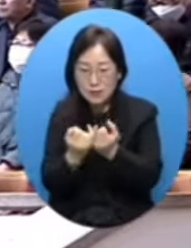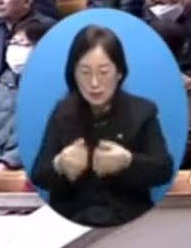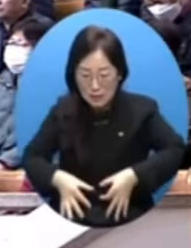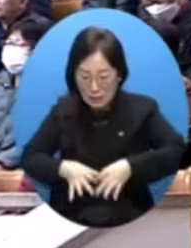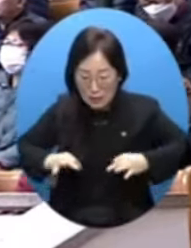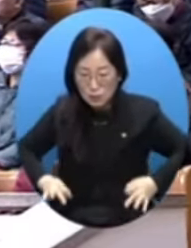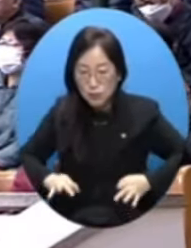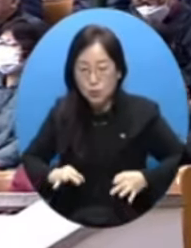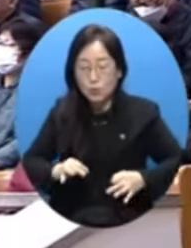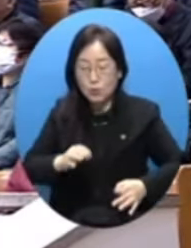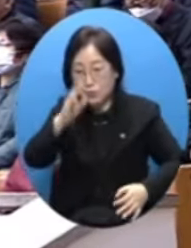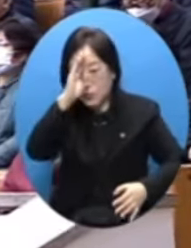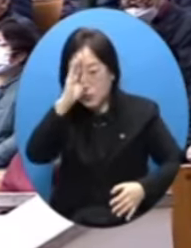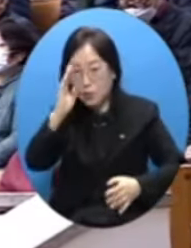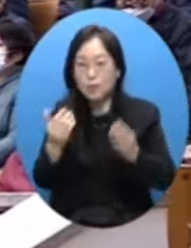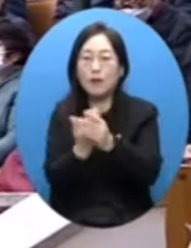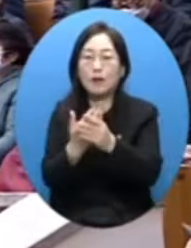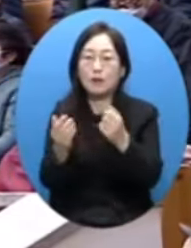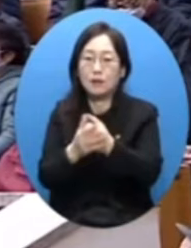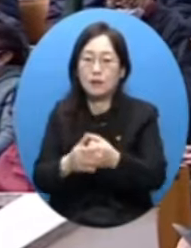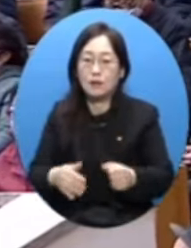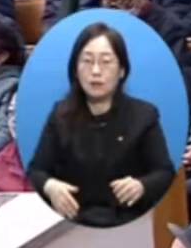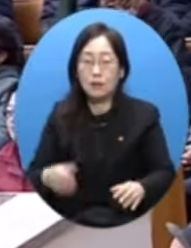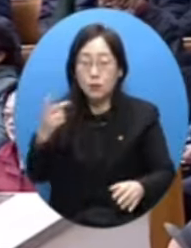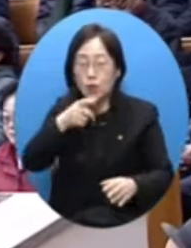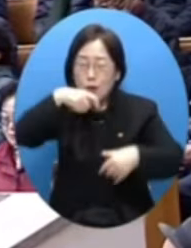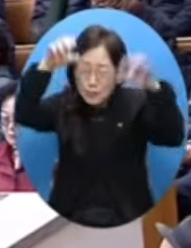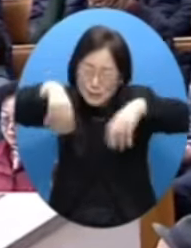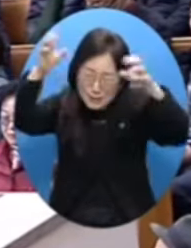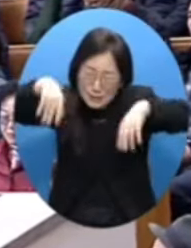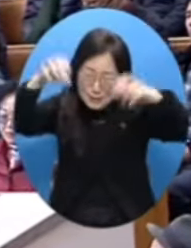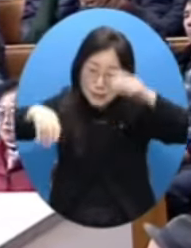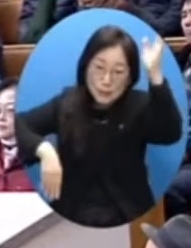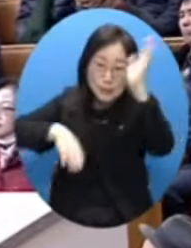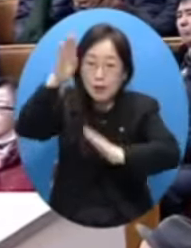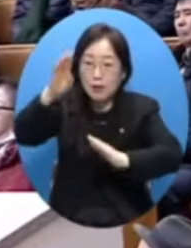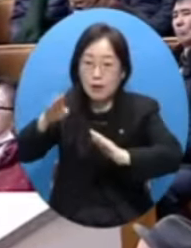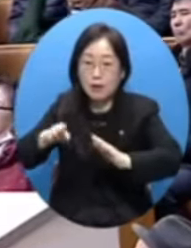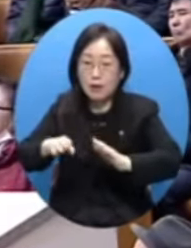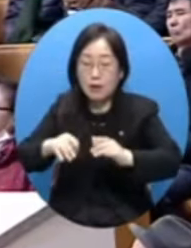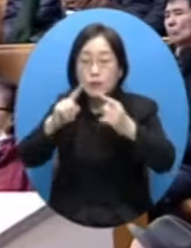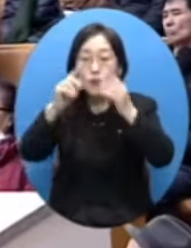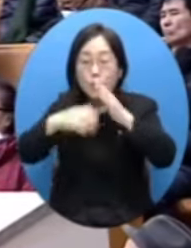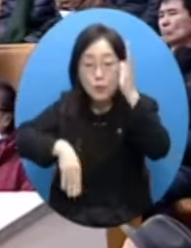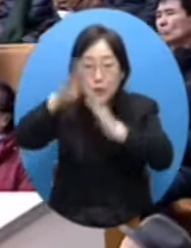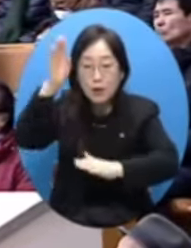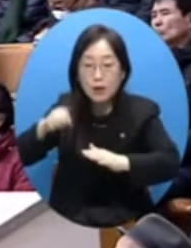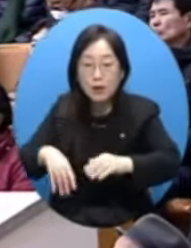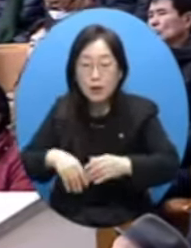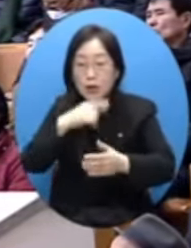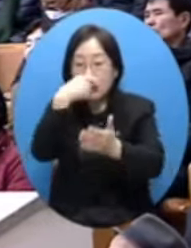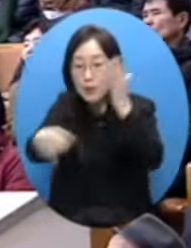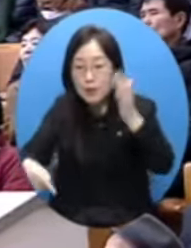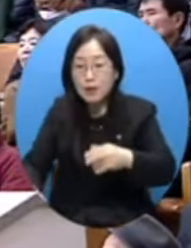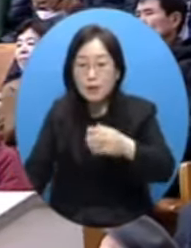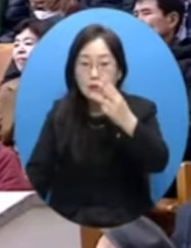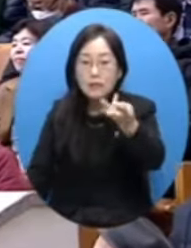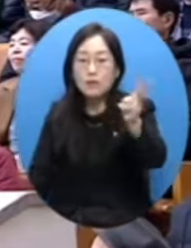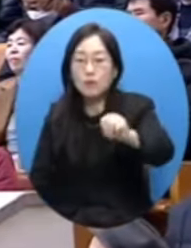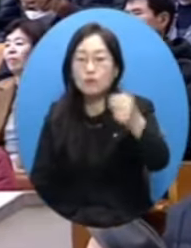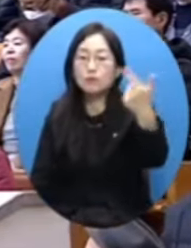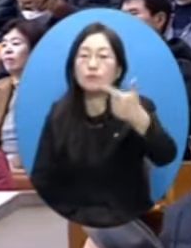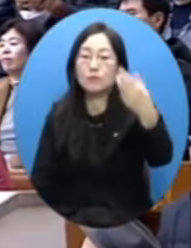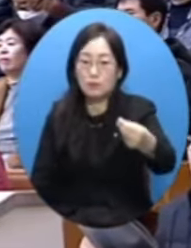몰려닥치는데 집중호흡으로도 교회 건물이 침수돼갖고 피해액만 27만 5천 달러 약 3억 6천만 정도